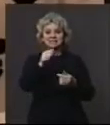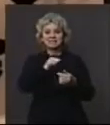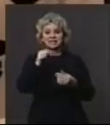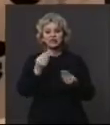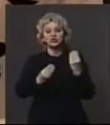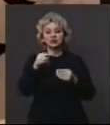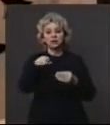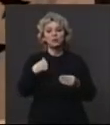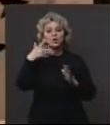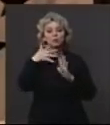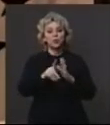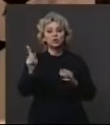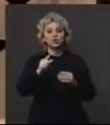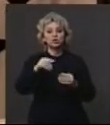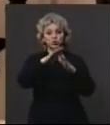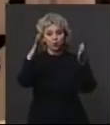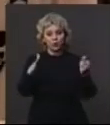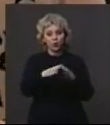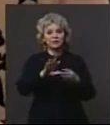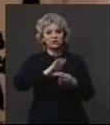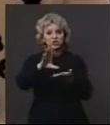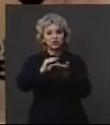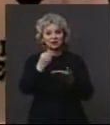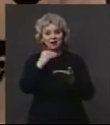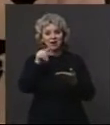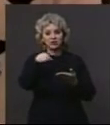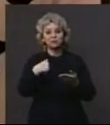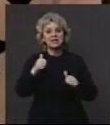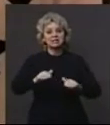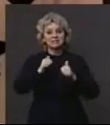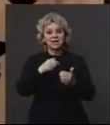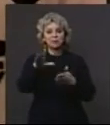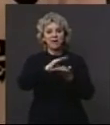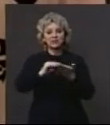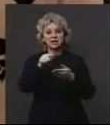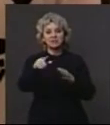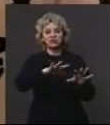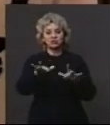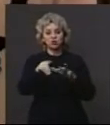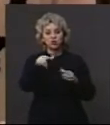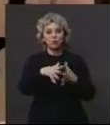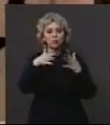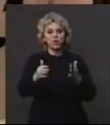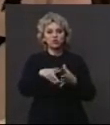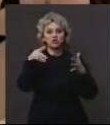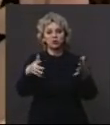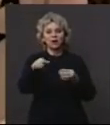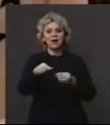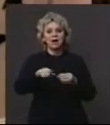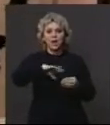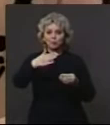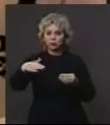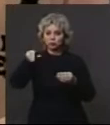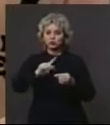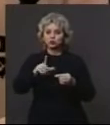игры. Мы поняли, что робот не считывает качество. Мы старались повторять движения более широко, амплитудно,